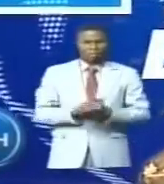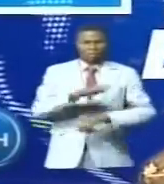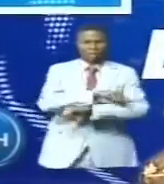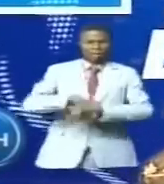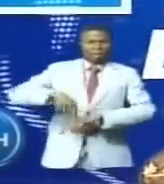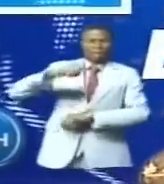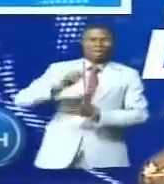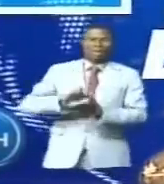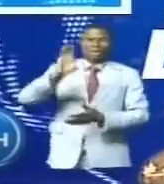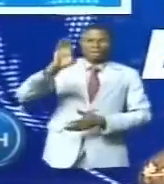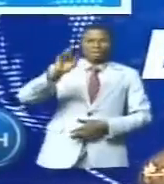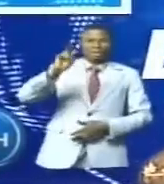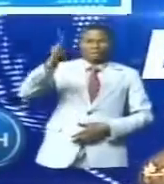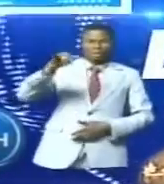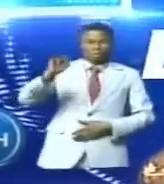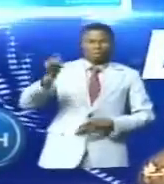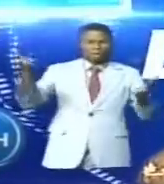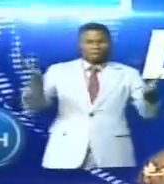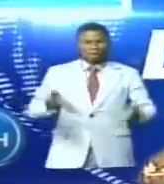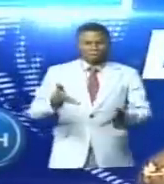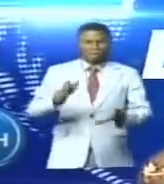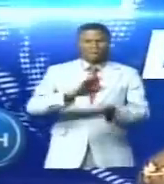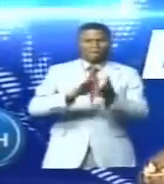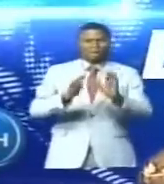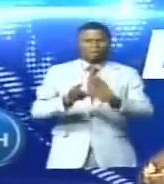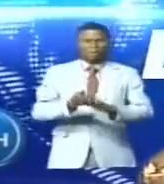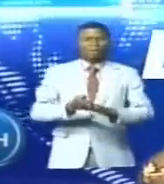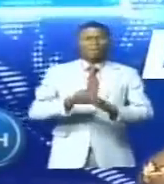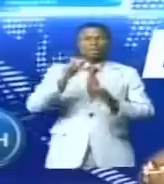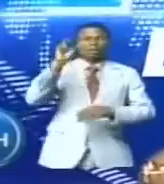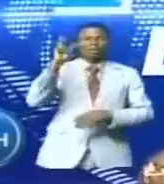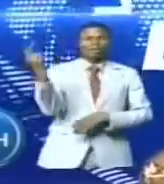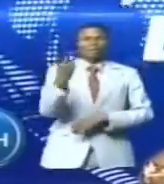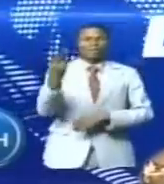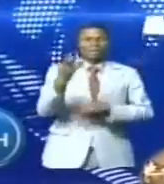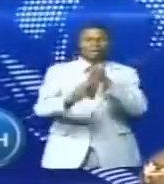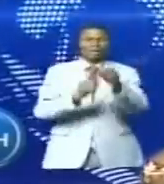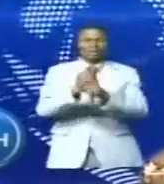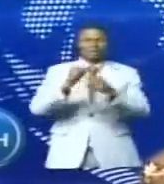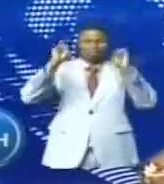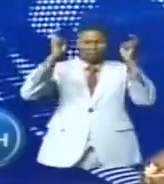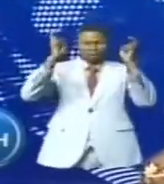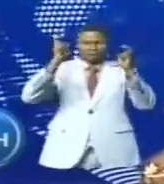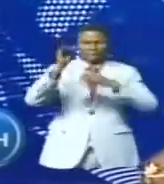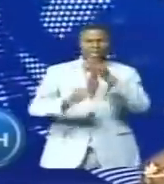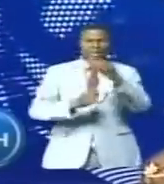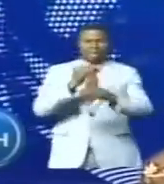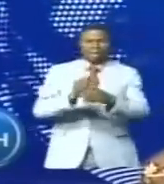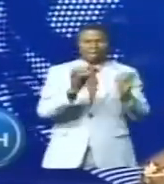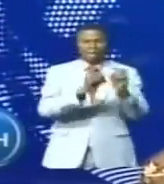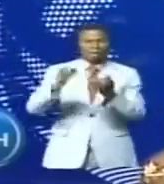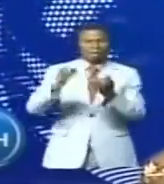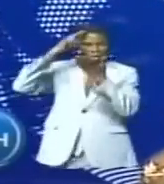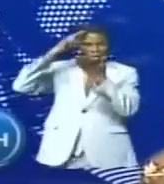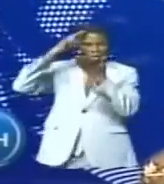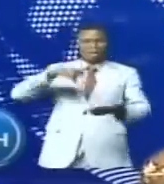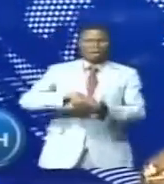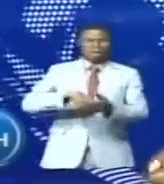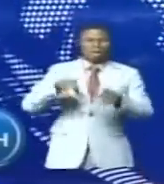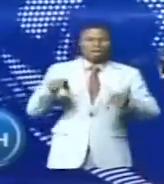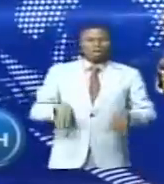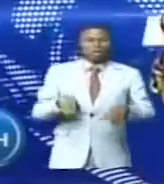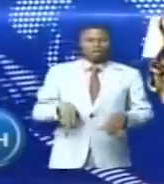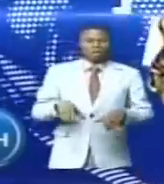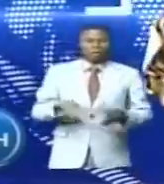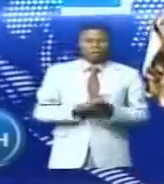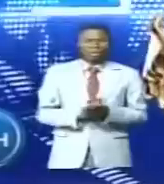pénale internationale existe depuis 20 ans. Quel bilan? C'est le thème du colloque international organisé à l'Université protestante au Congo.